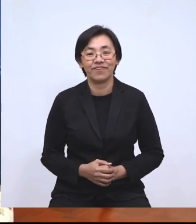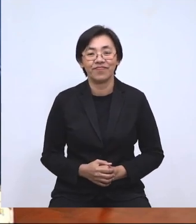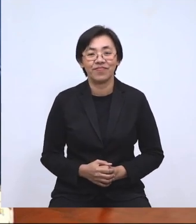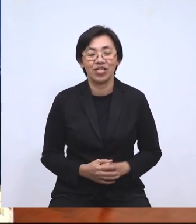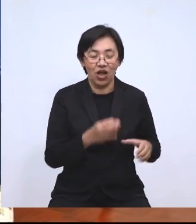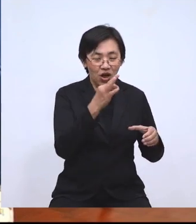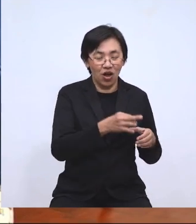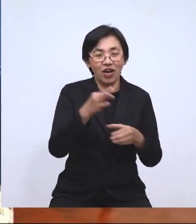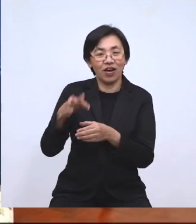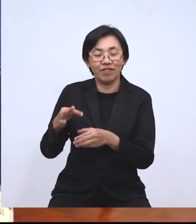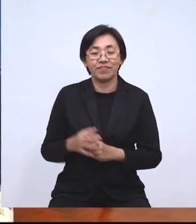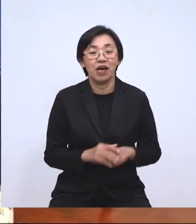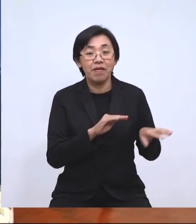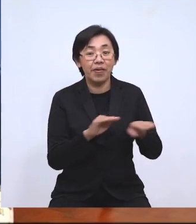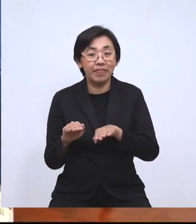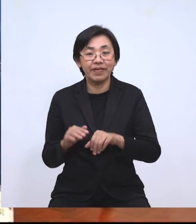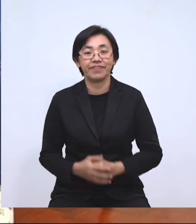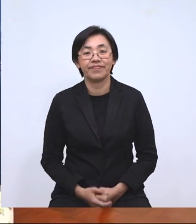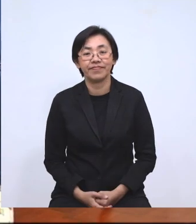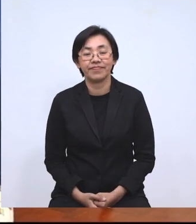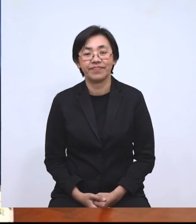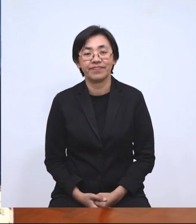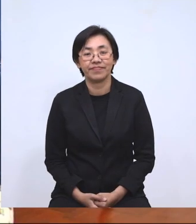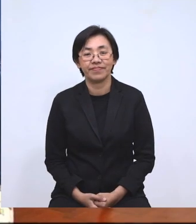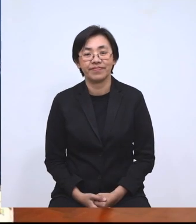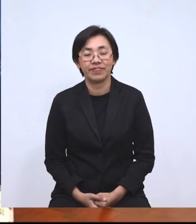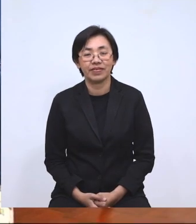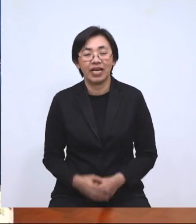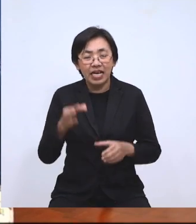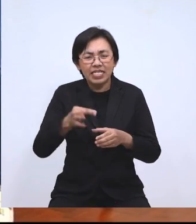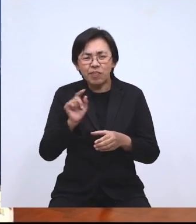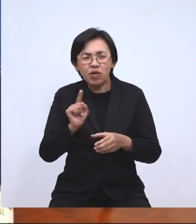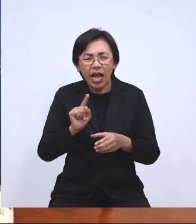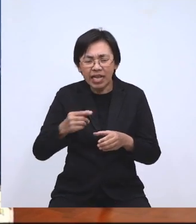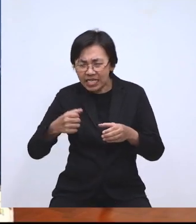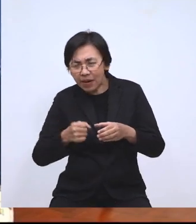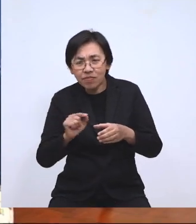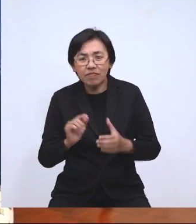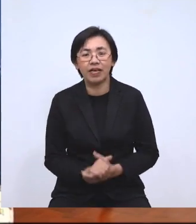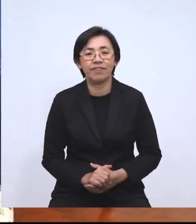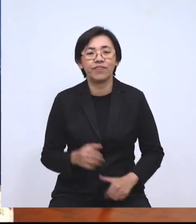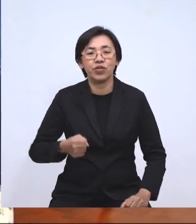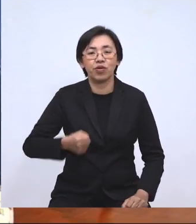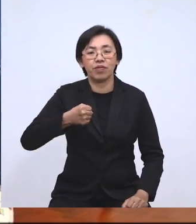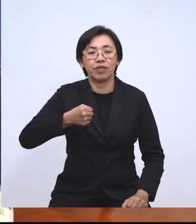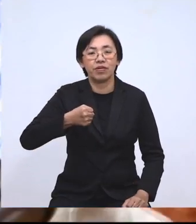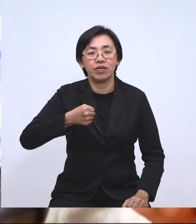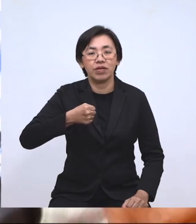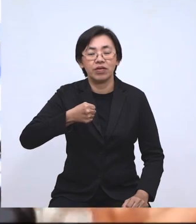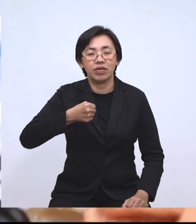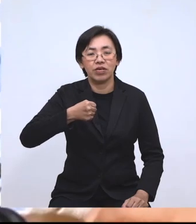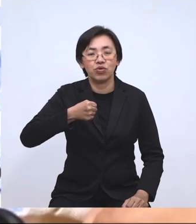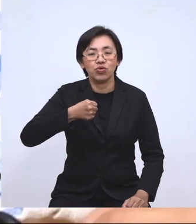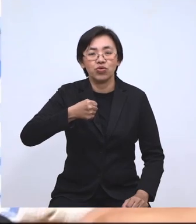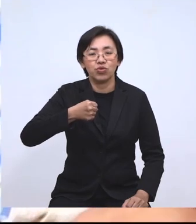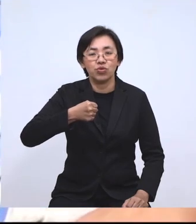อดพร้อมไหมคะ จับ ครับจับตรงไหน จับ ตรงไหนยกครับเนี่ย